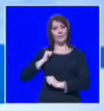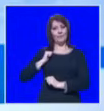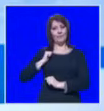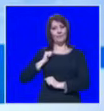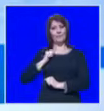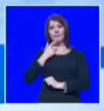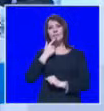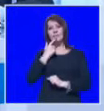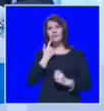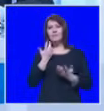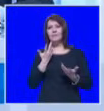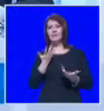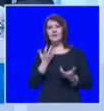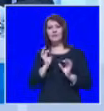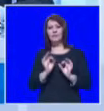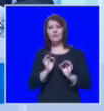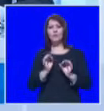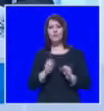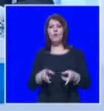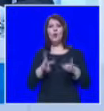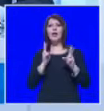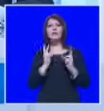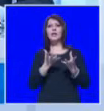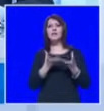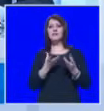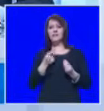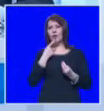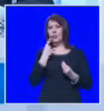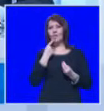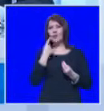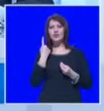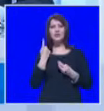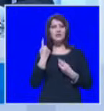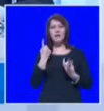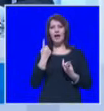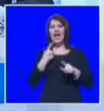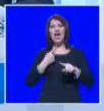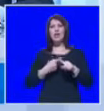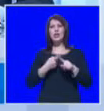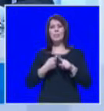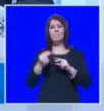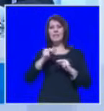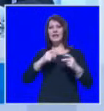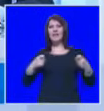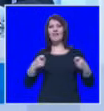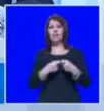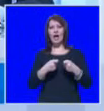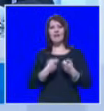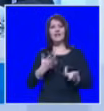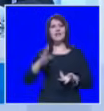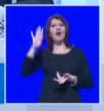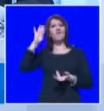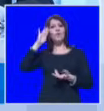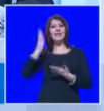Точно така. И какви конкретни решения бяха взети? Говореше ли се за хибридна война, за разполагане на военни части